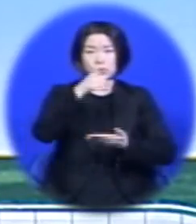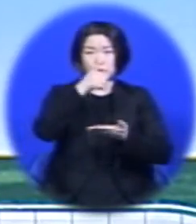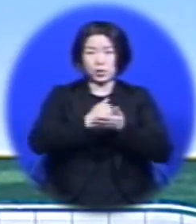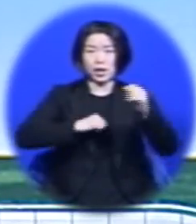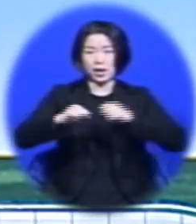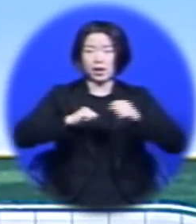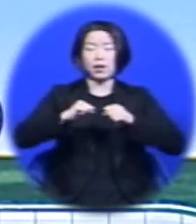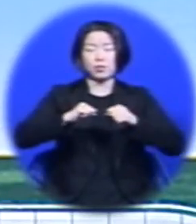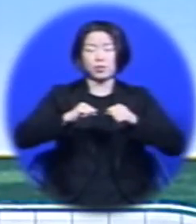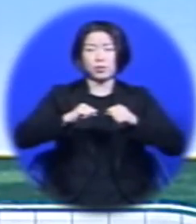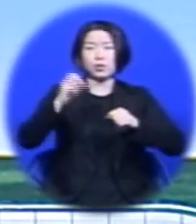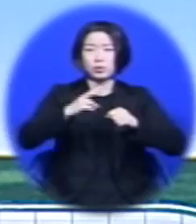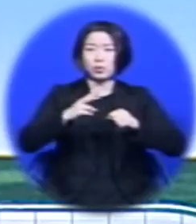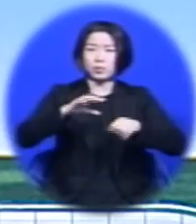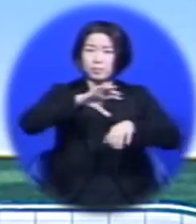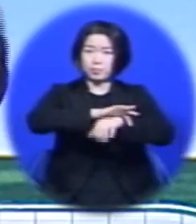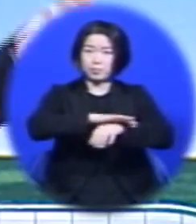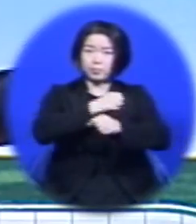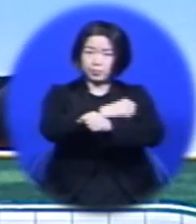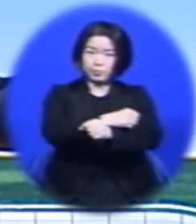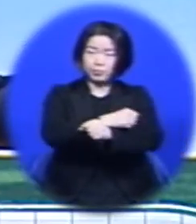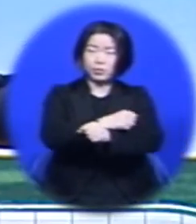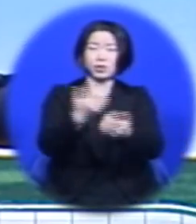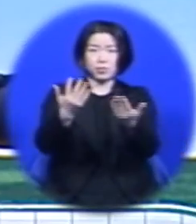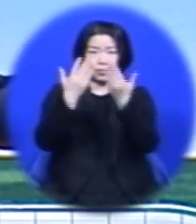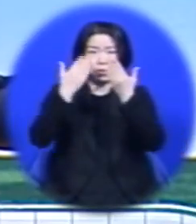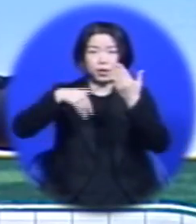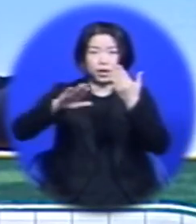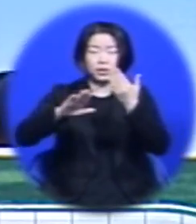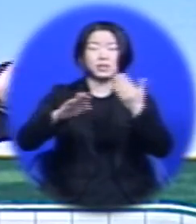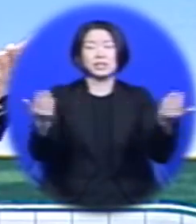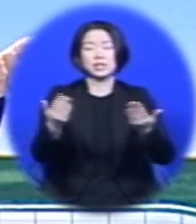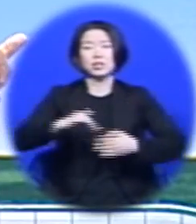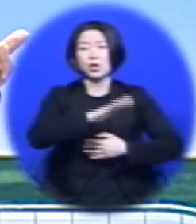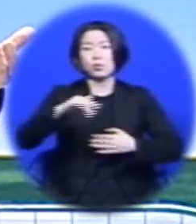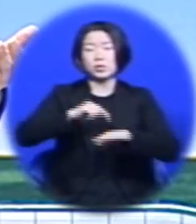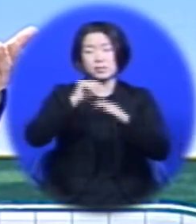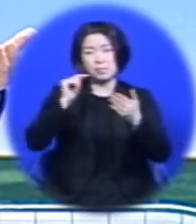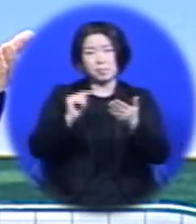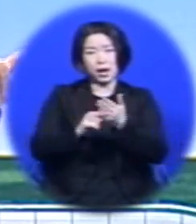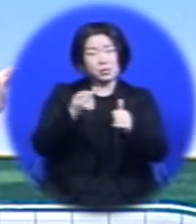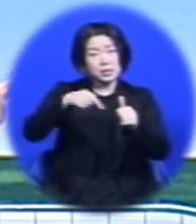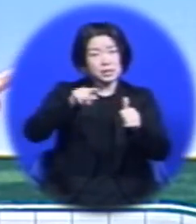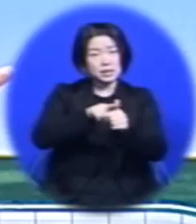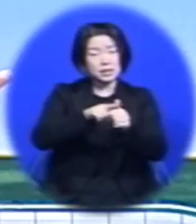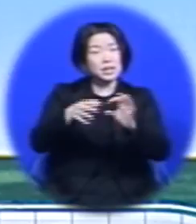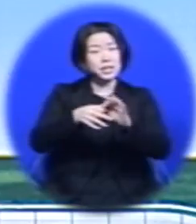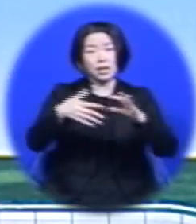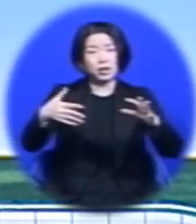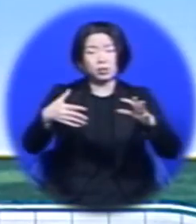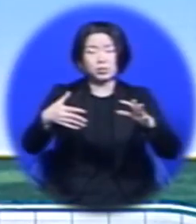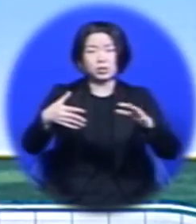웃고 체 퍼가 돼서 교도소에 가게 되는 것은 우리의 마음에 의지와 상관없이